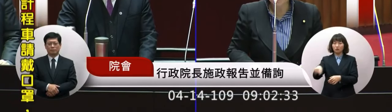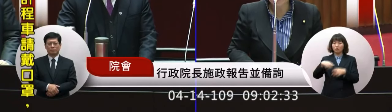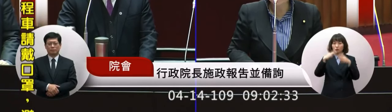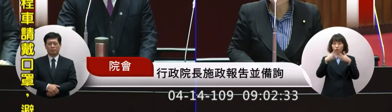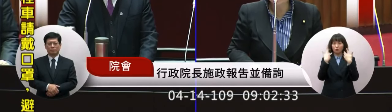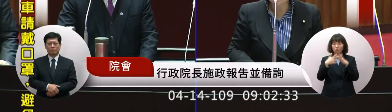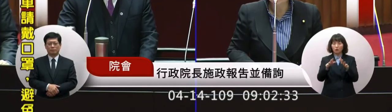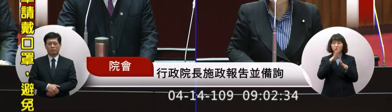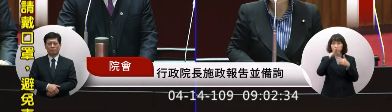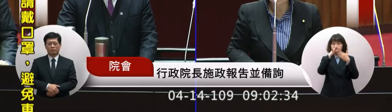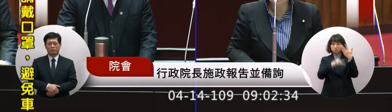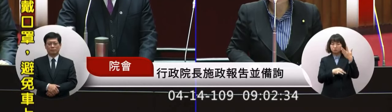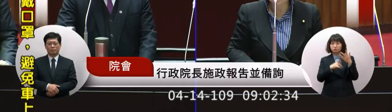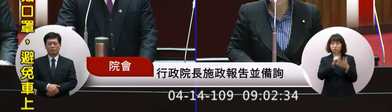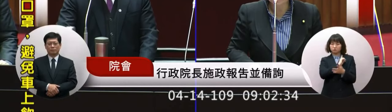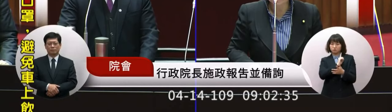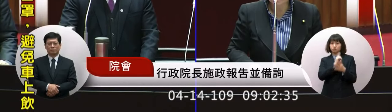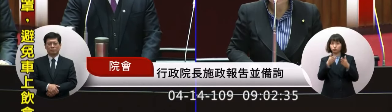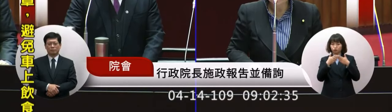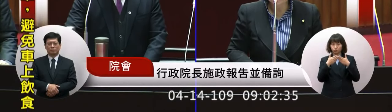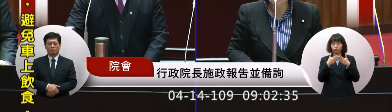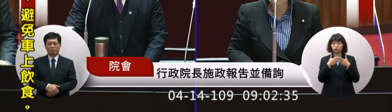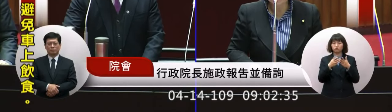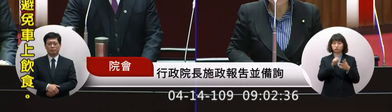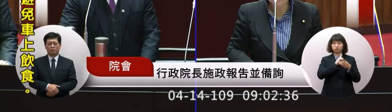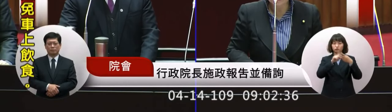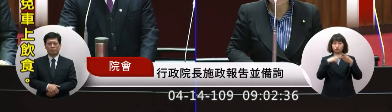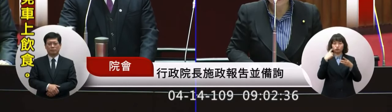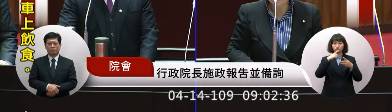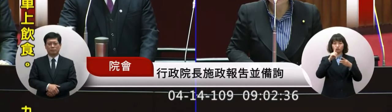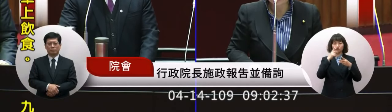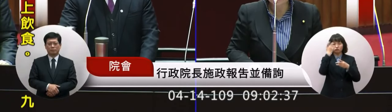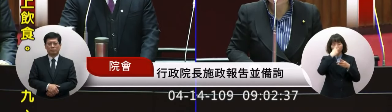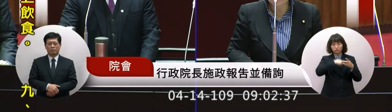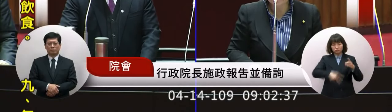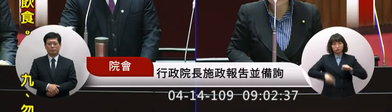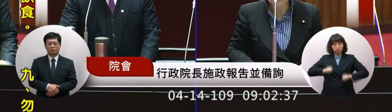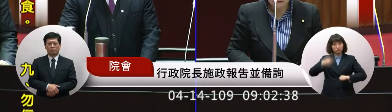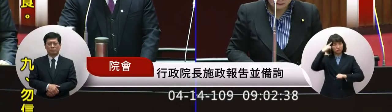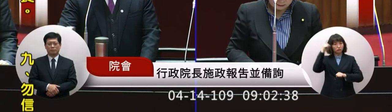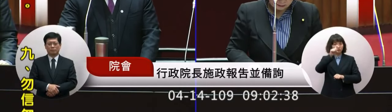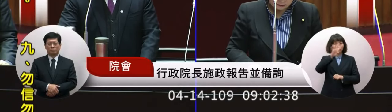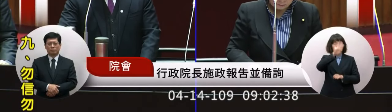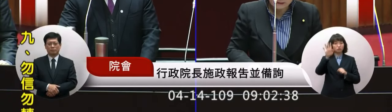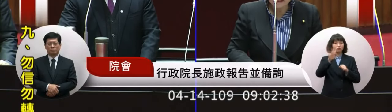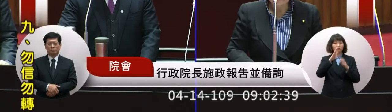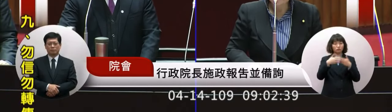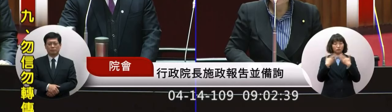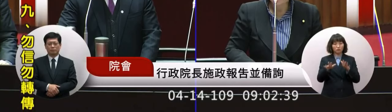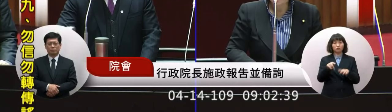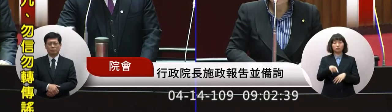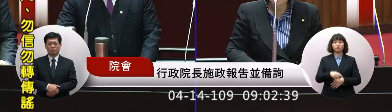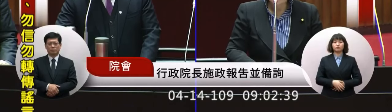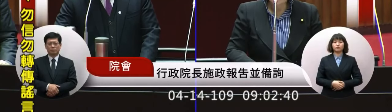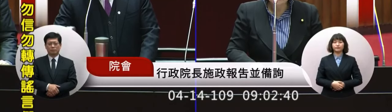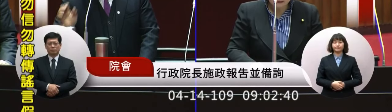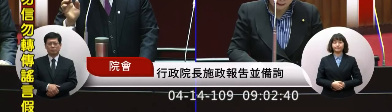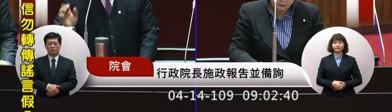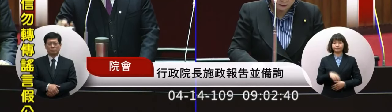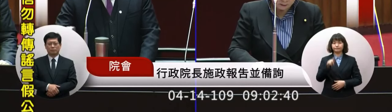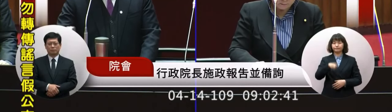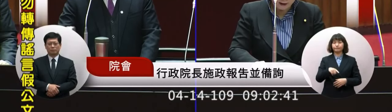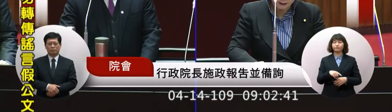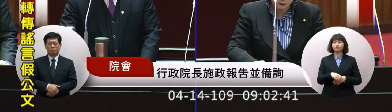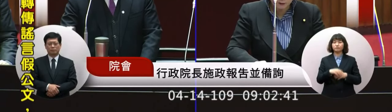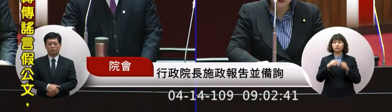不要从宽认定自己就可以自主健康管理十四天呢？院长，任